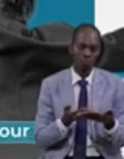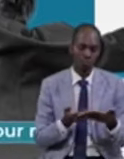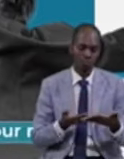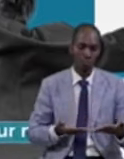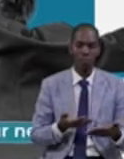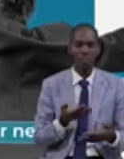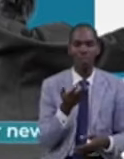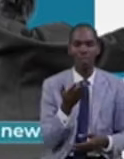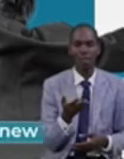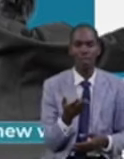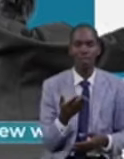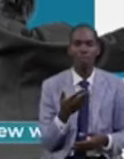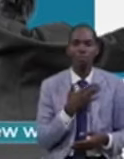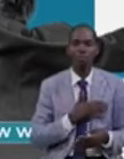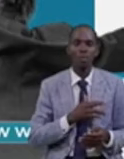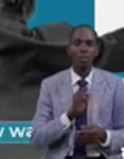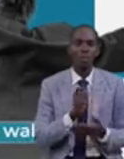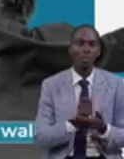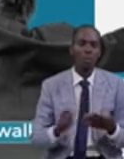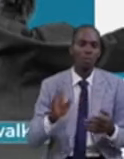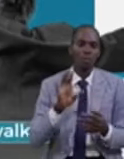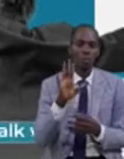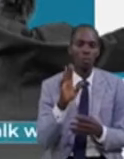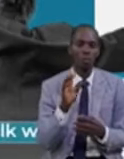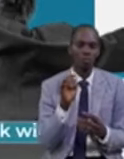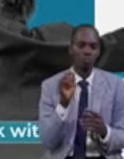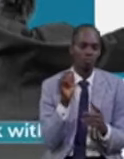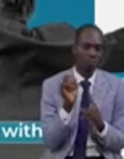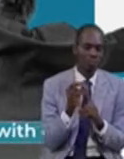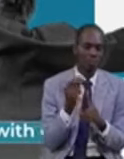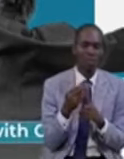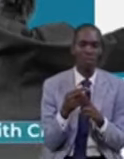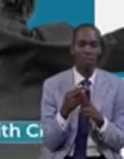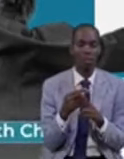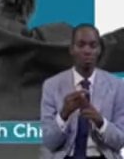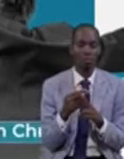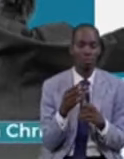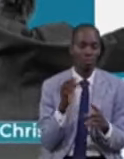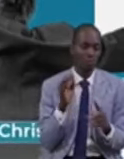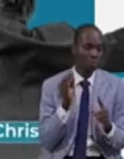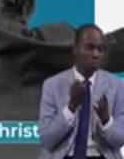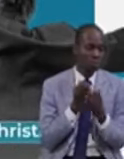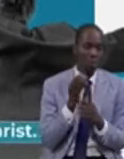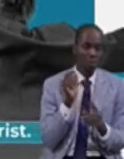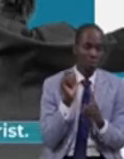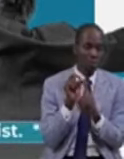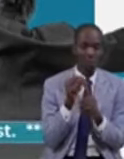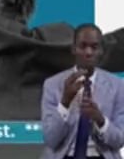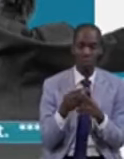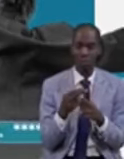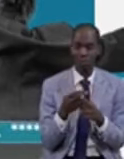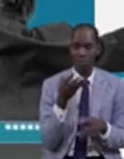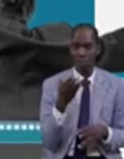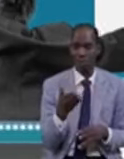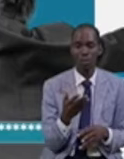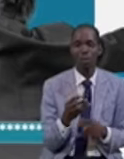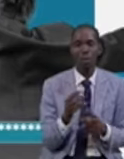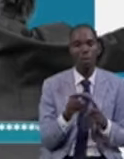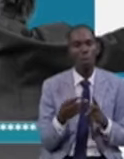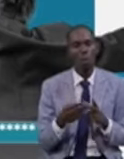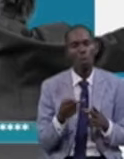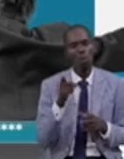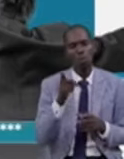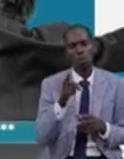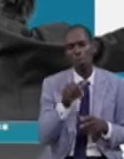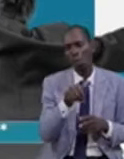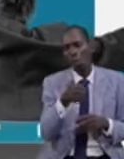informations vos contacts pour pouvoir vous aider par la suite dans cette nouvelle décision pour cette